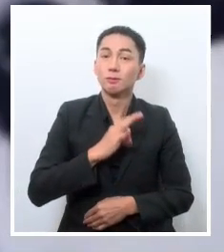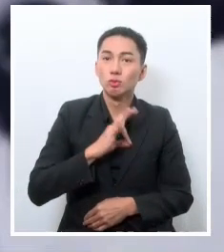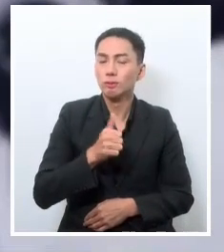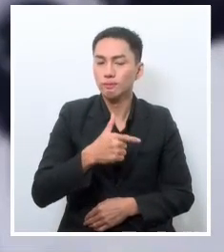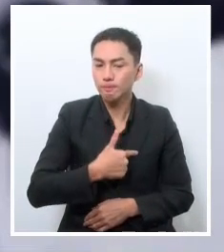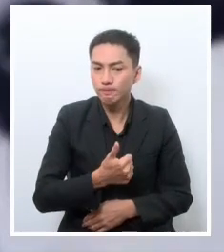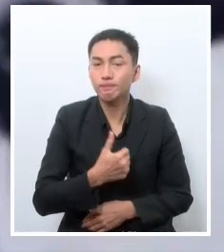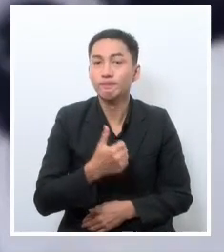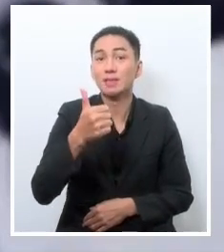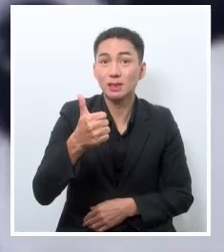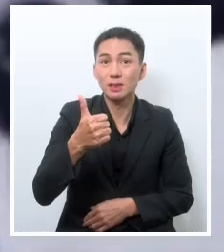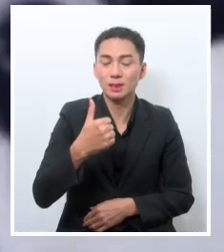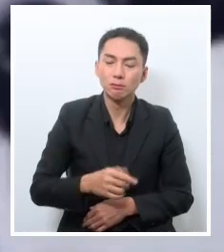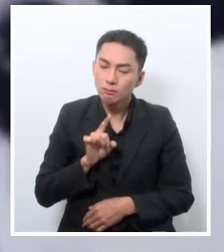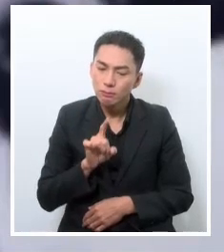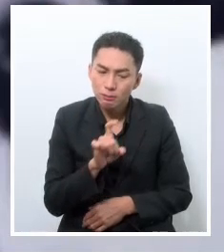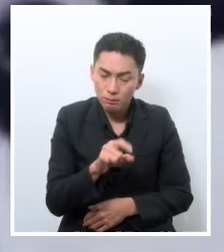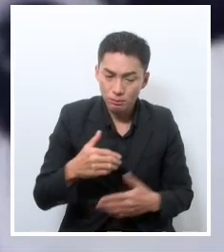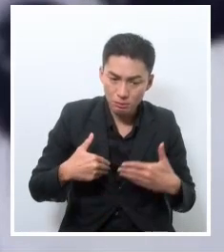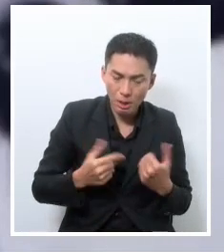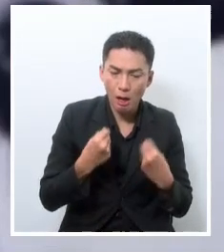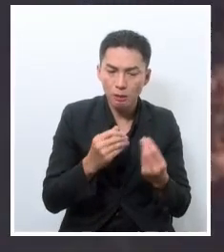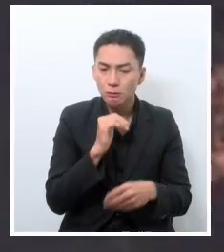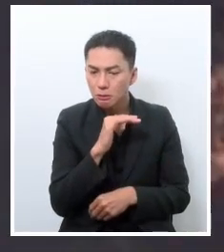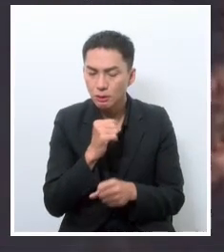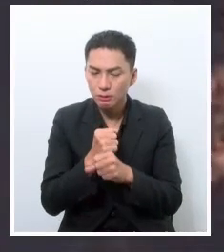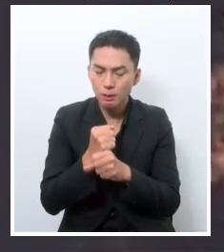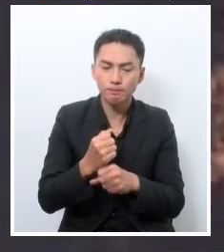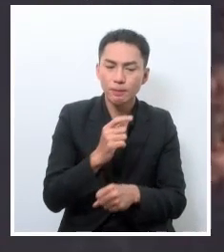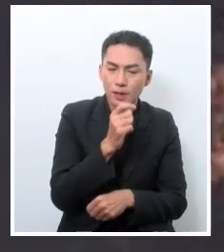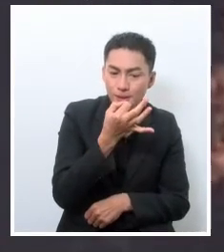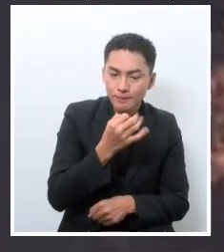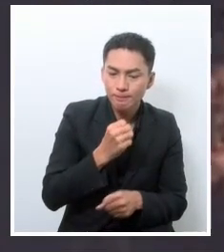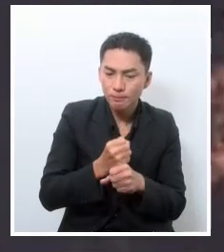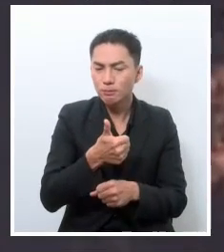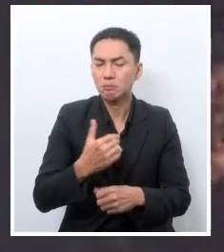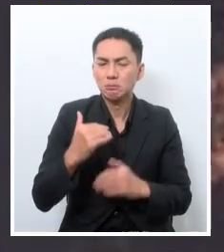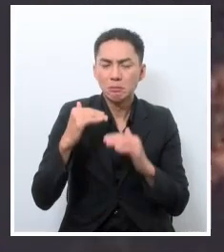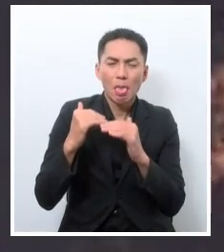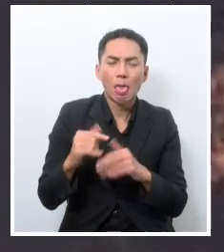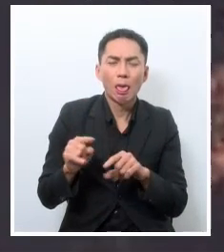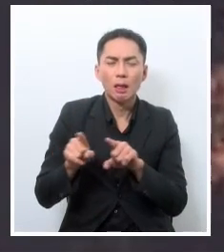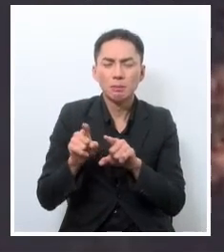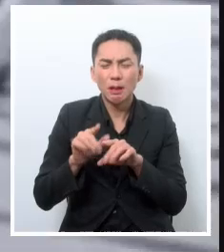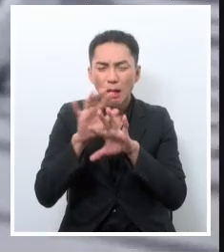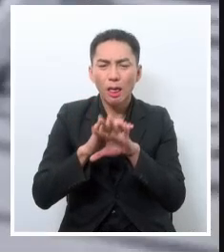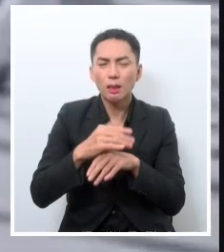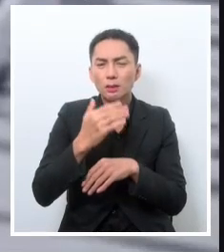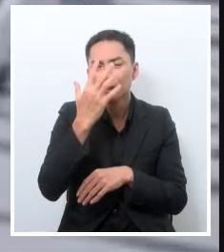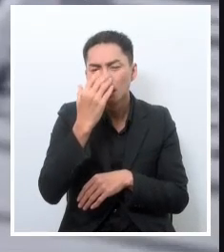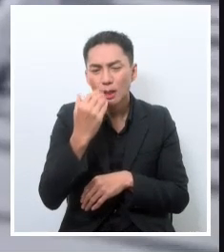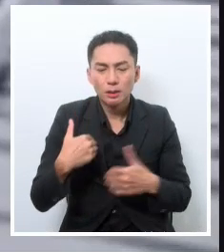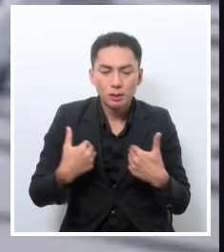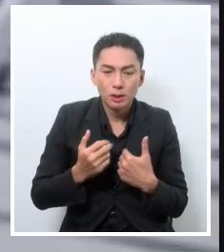ไตรฐานทุกขสุขและขอให้ราษฎรทุกคนขยันถันแข็งทำมาหากินอย่าได้ยอดท้อวิตกกังวลและขอให้ทุกคนมีความ